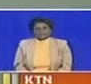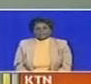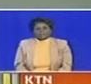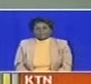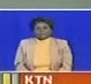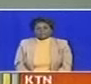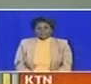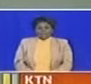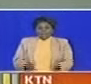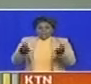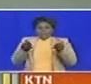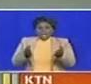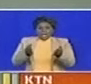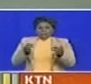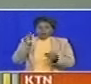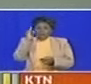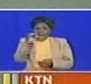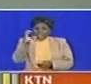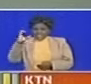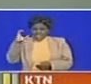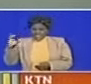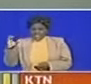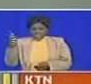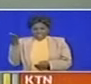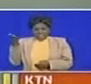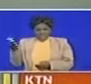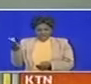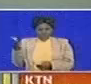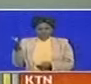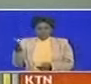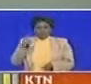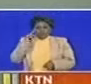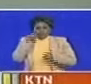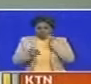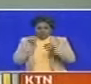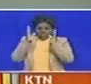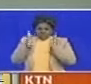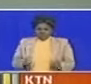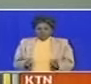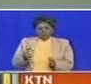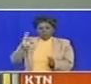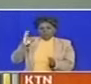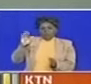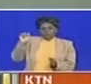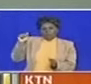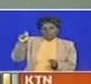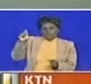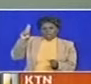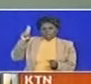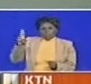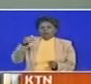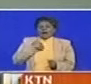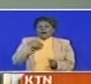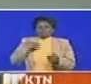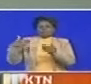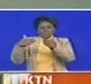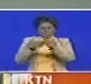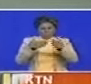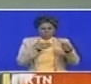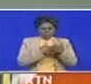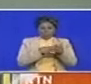kwenye masala ya mahakama ya ICC nchini Uholanzi. Afisi ya kiongozi wa mashtaka Fatou Bensouda imepata pigo kwenye kesi ya